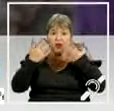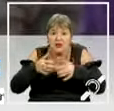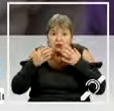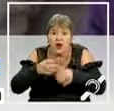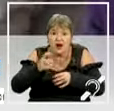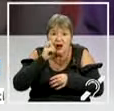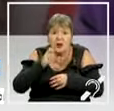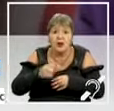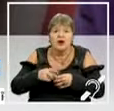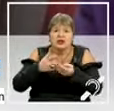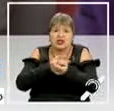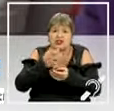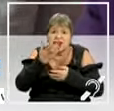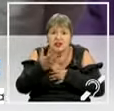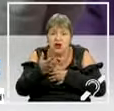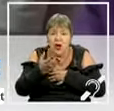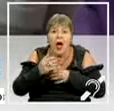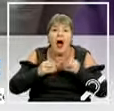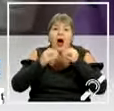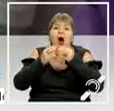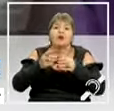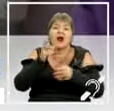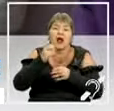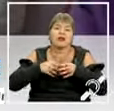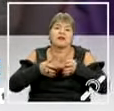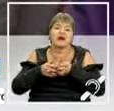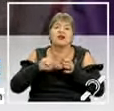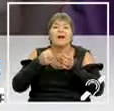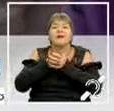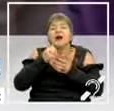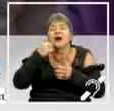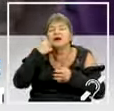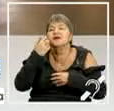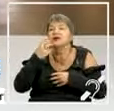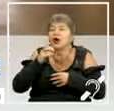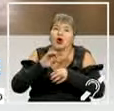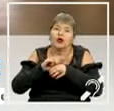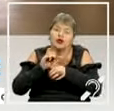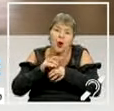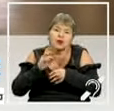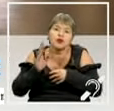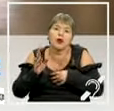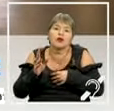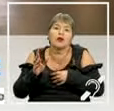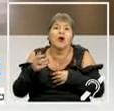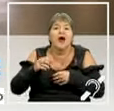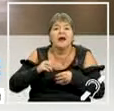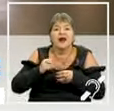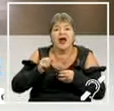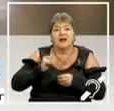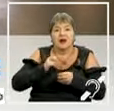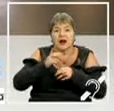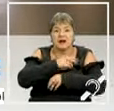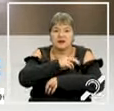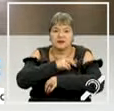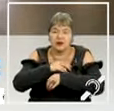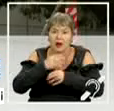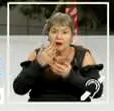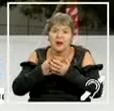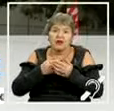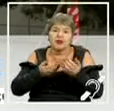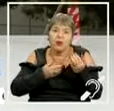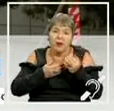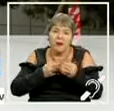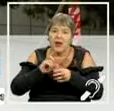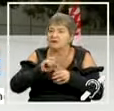sângerări. Cu toate acestea, au amânat nașterea până când medicul care i-a monitorizat sarcina ar fi fost de gardă în spital. Pentru bebeluș a fost